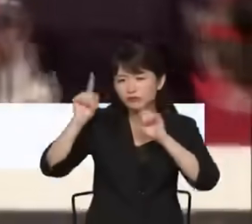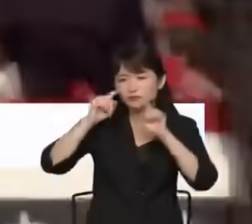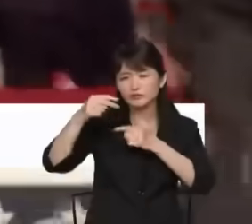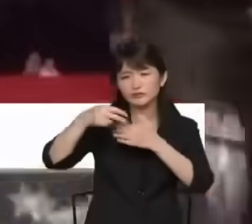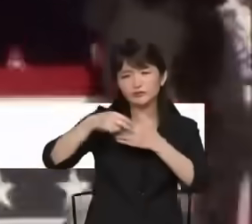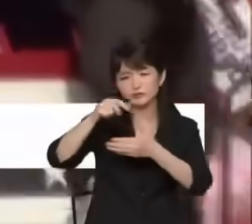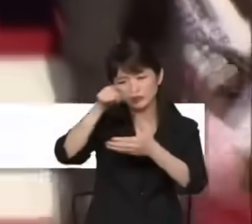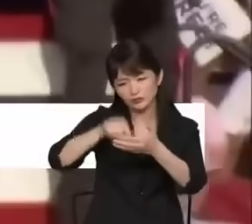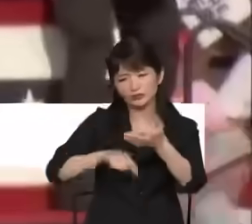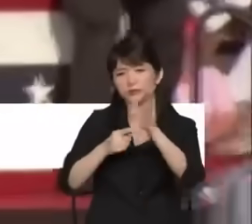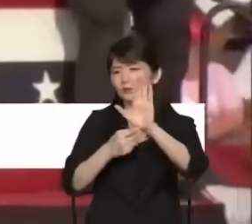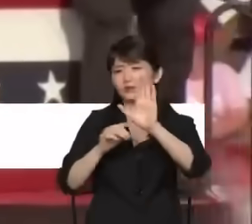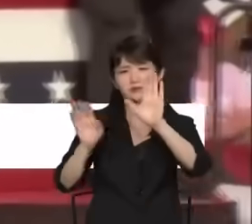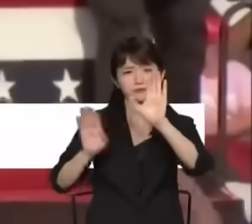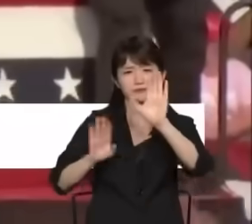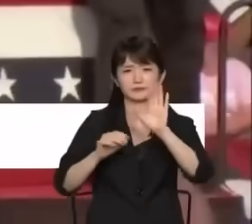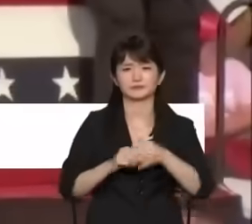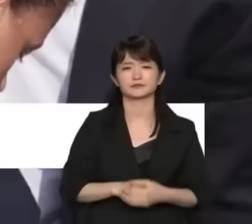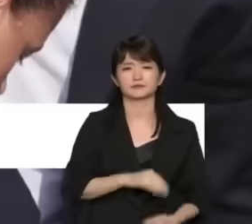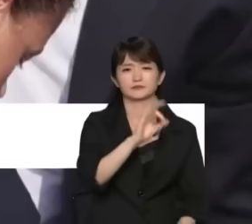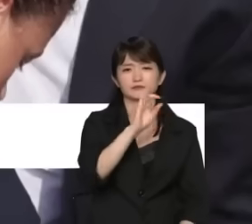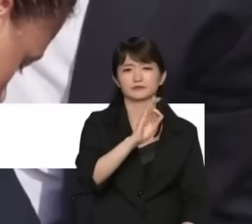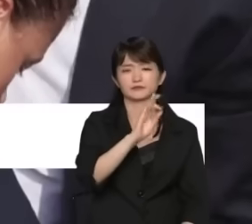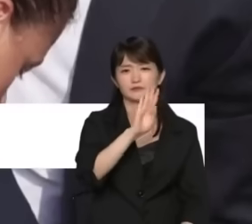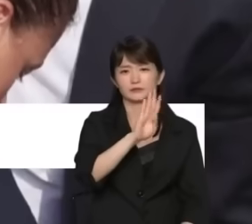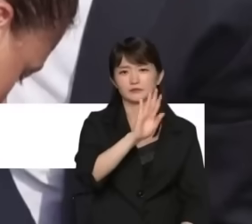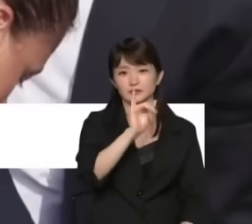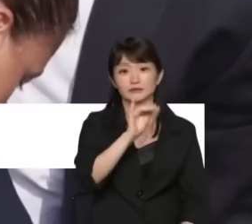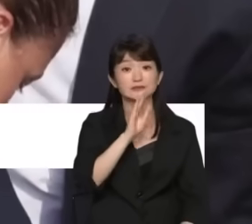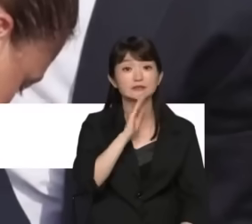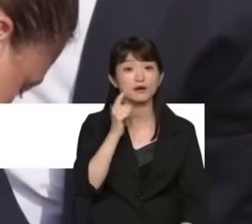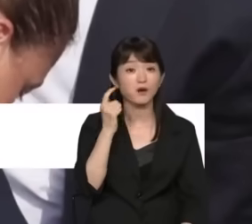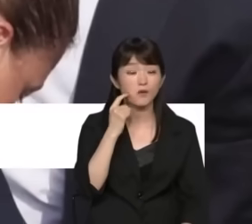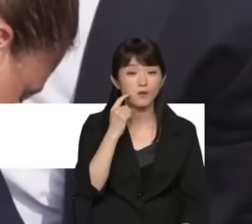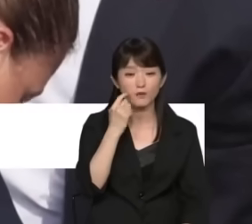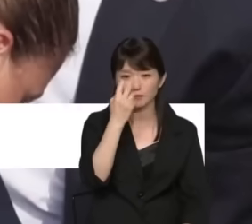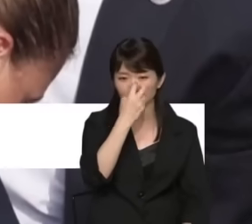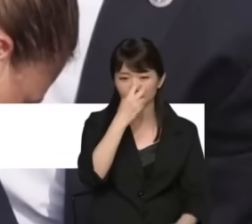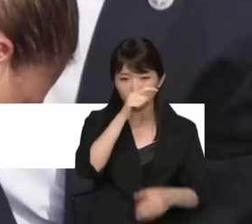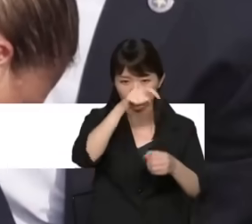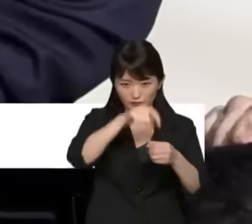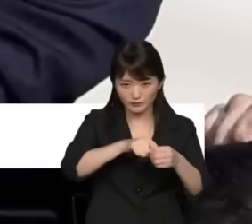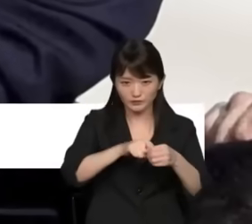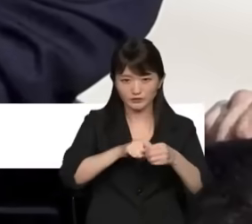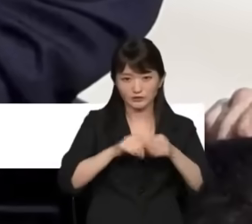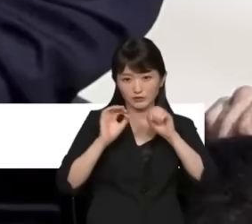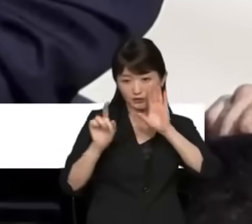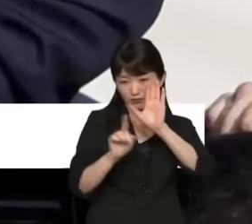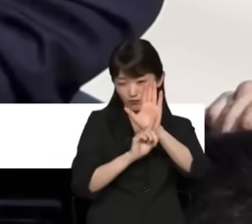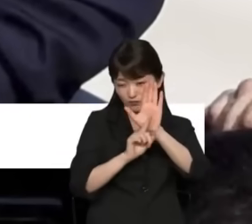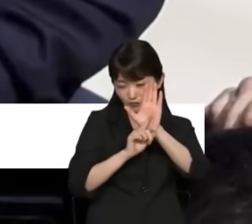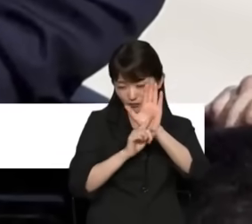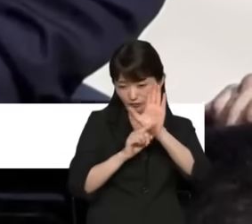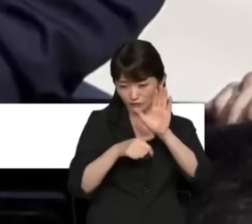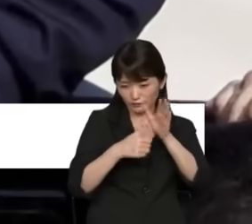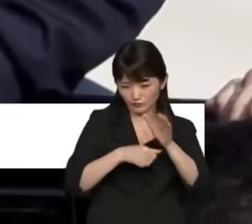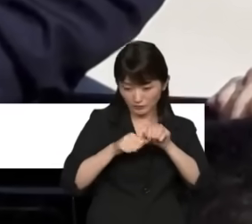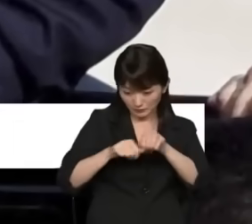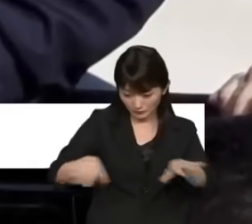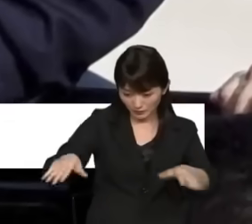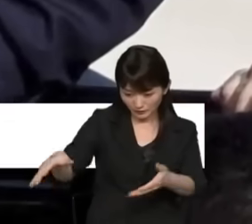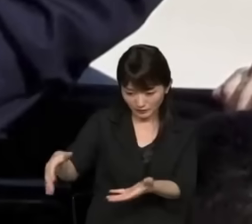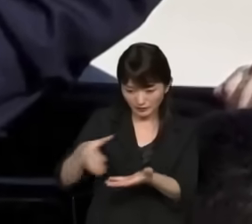공개하진 않았습니다. FBI는 사실관계 파악을 위해 피격 당시 유세 무대에서 발견된 금속 조각들도 검사하고